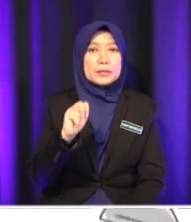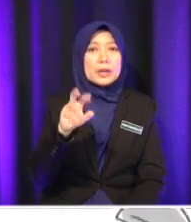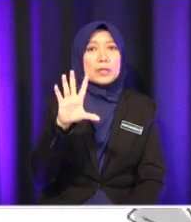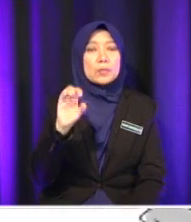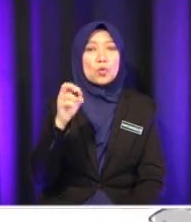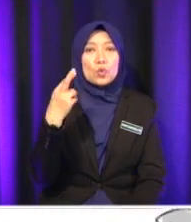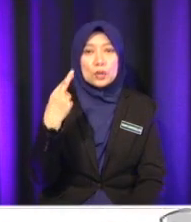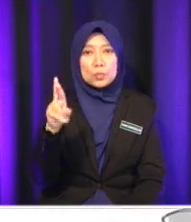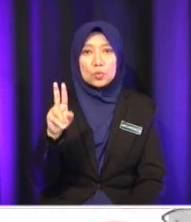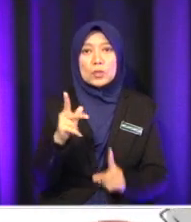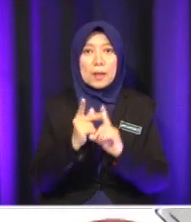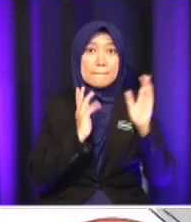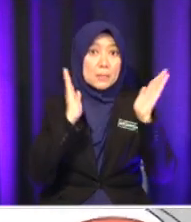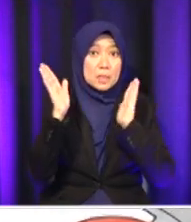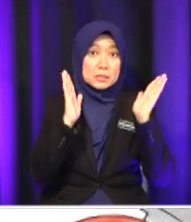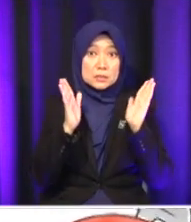ke Malaysia